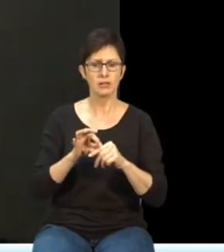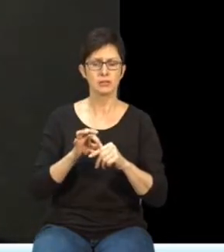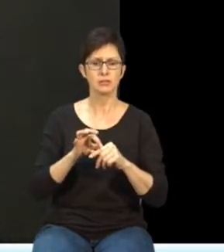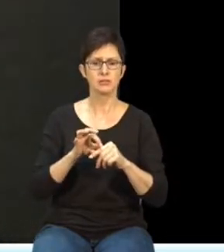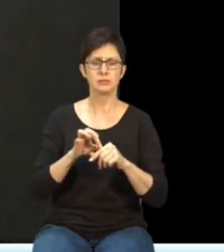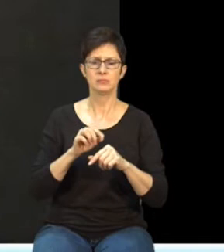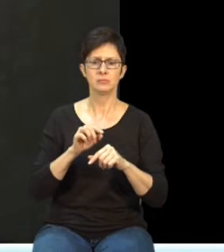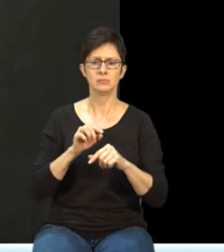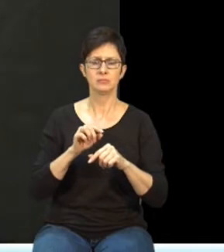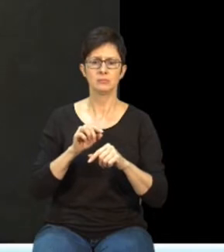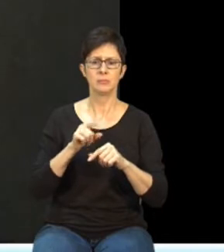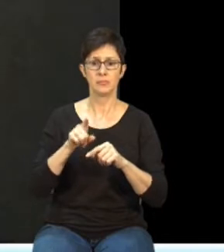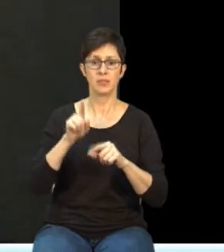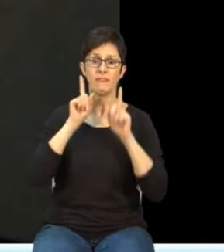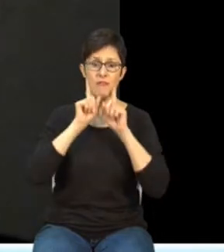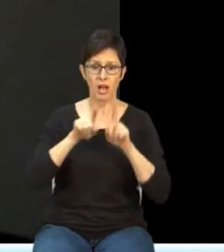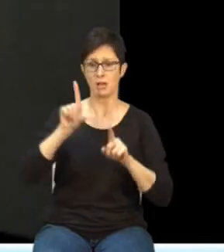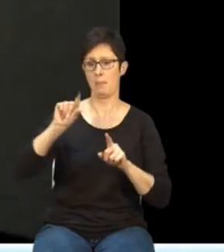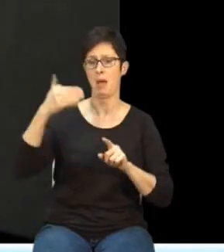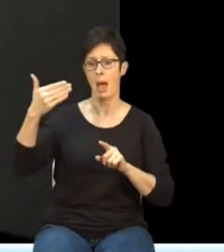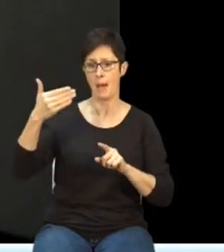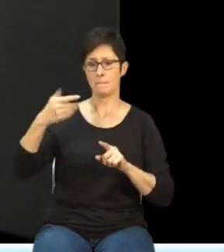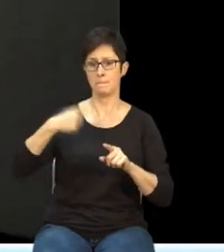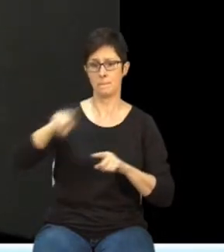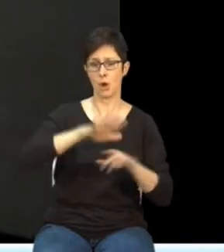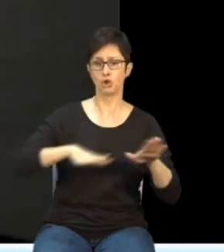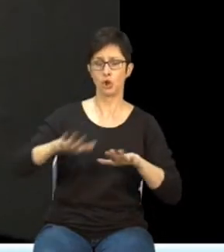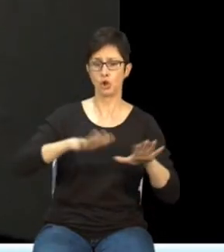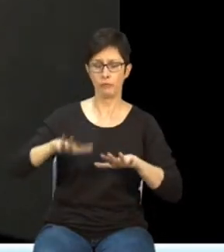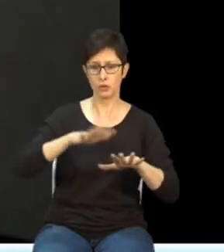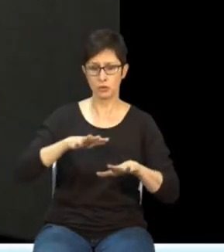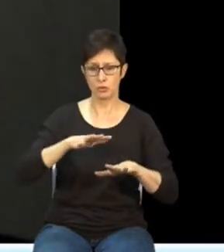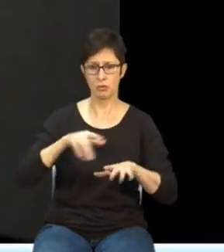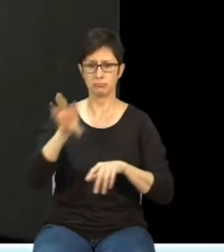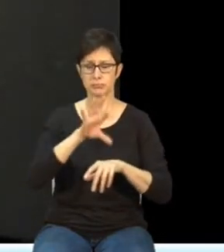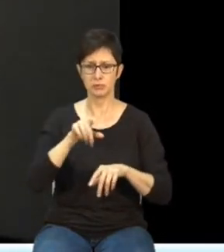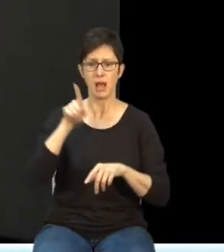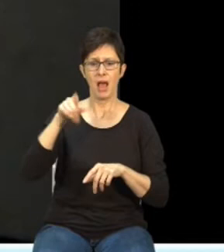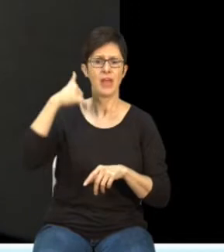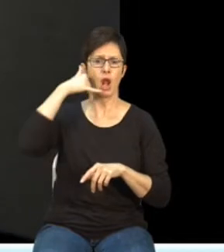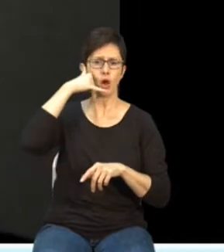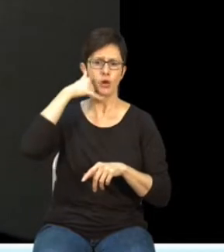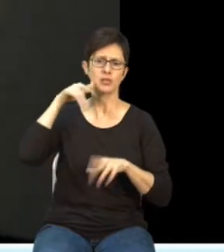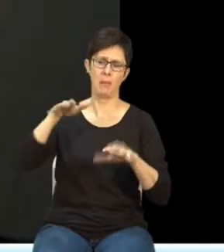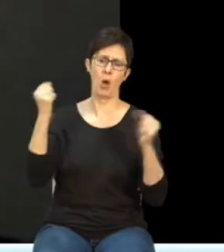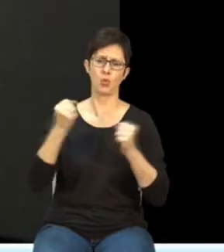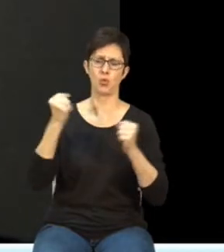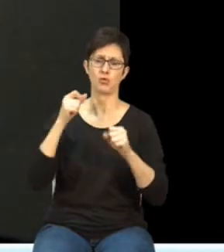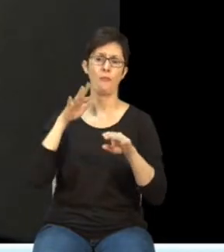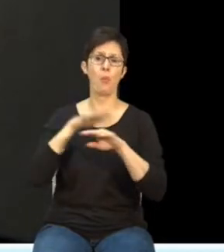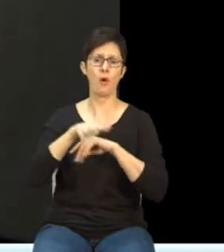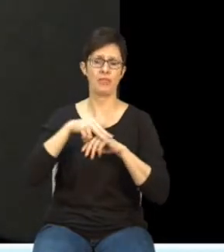rzeczywiście występujące w środowisku No a jednak telekomunikacja na to ma największy wpływ żeby